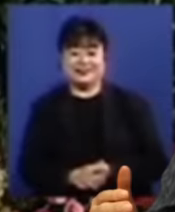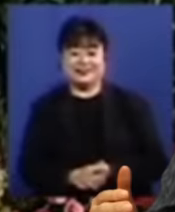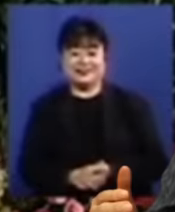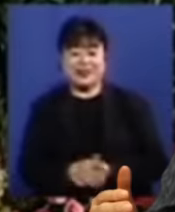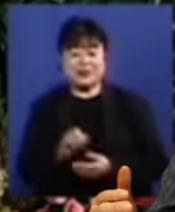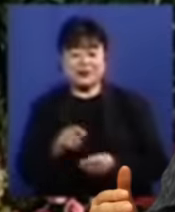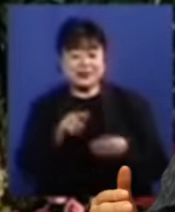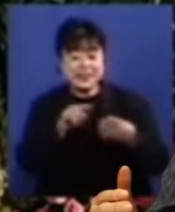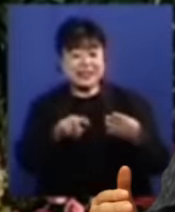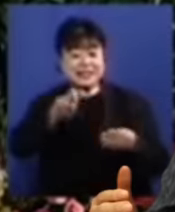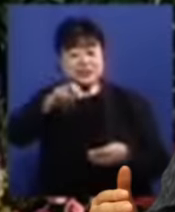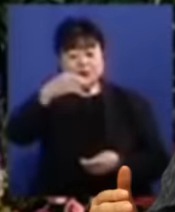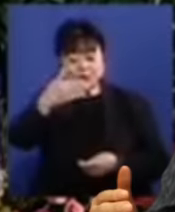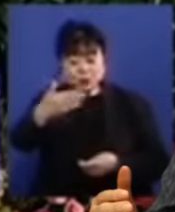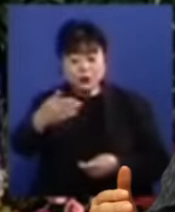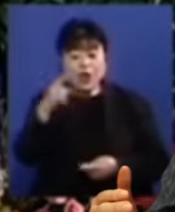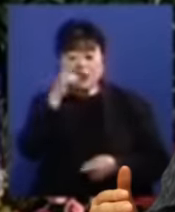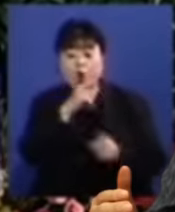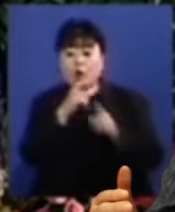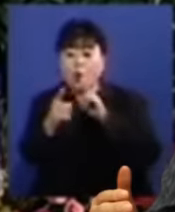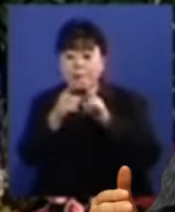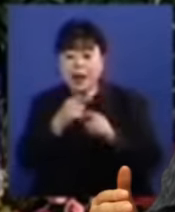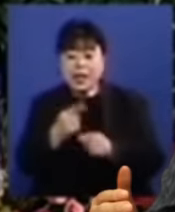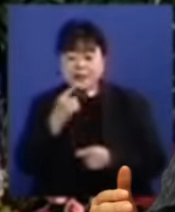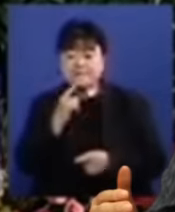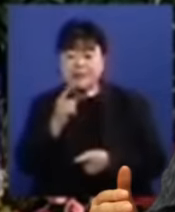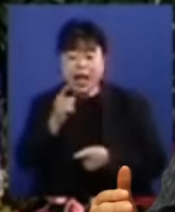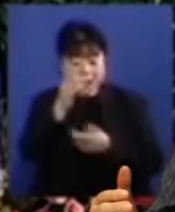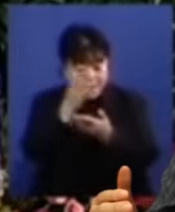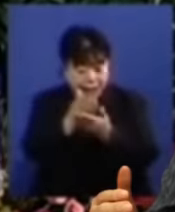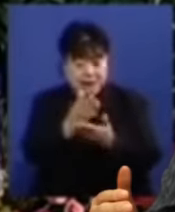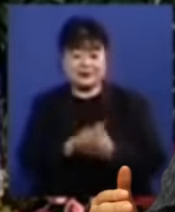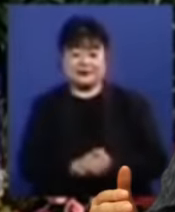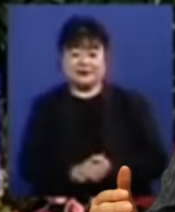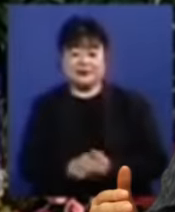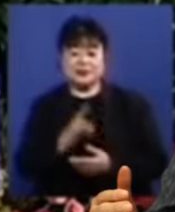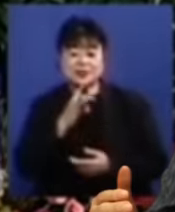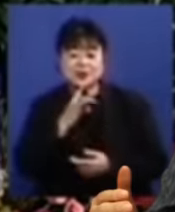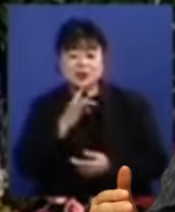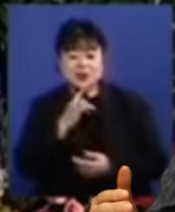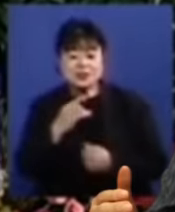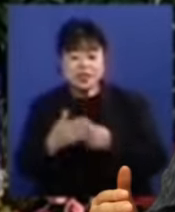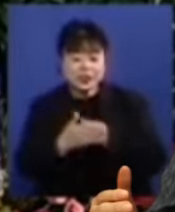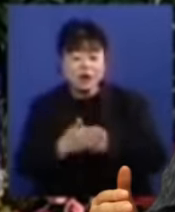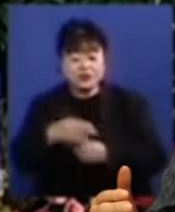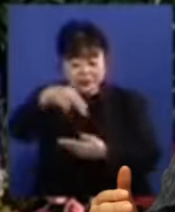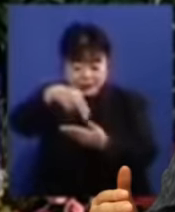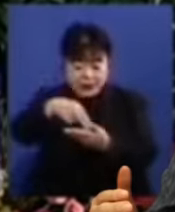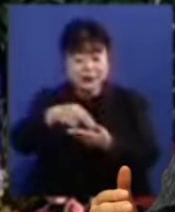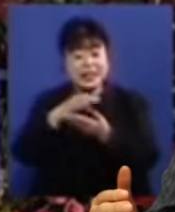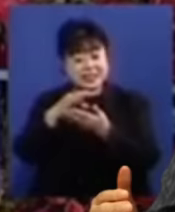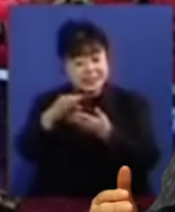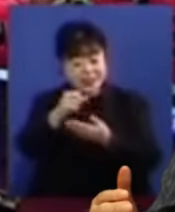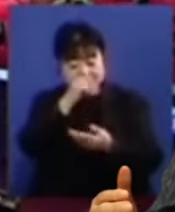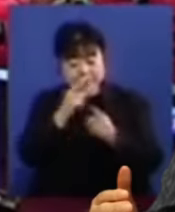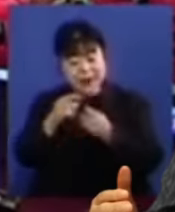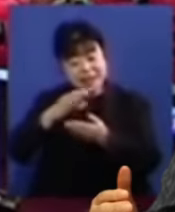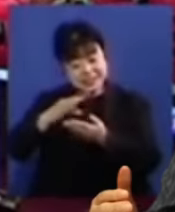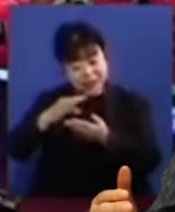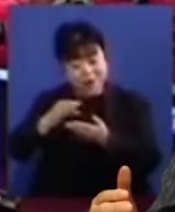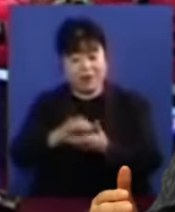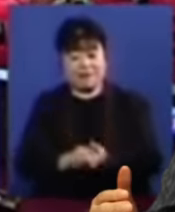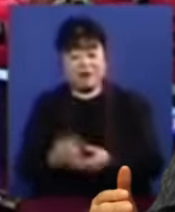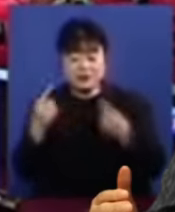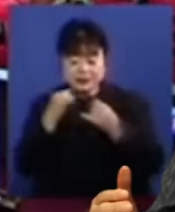에베소 4장 29절에 무릇 더러운 말은 너희 입 밖에도 내지 말고 오직 덕을 세우는 데 소용되는 대로 선한 말을 하여